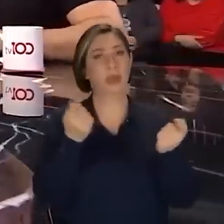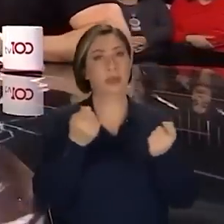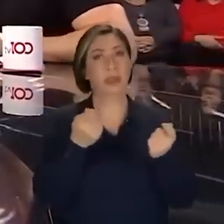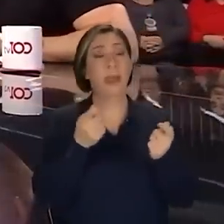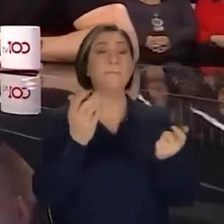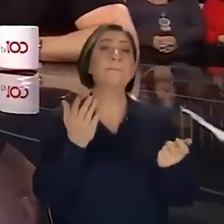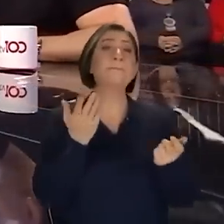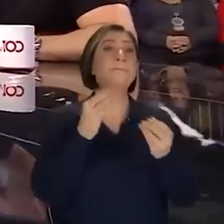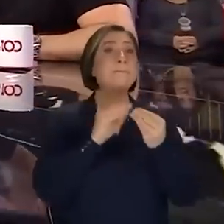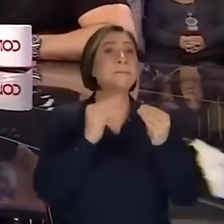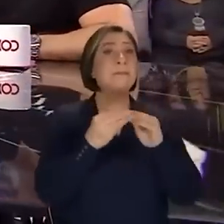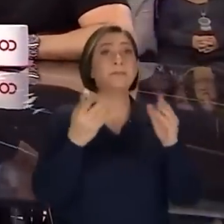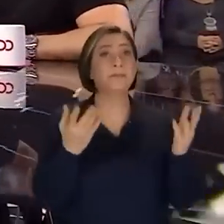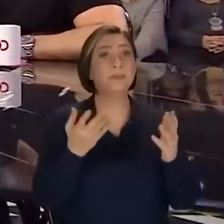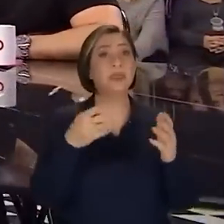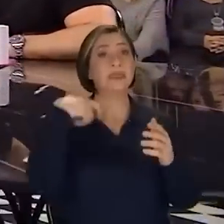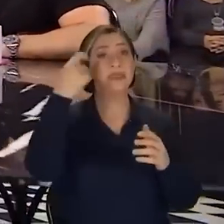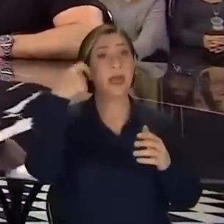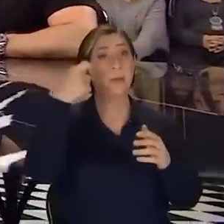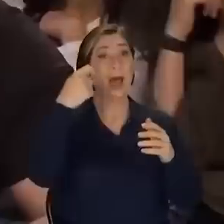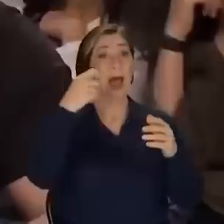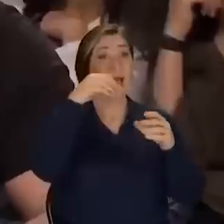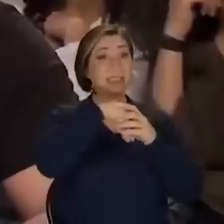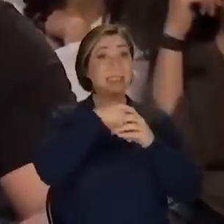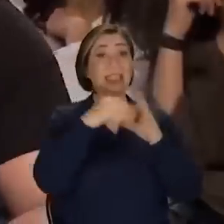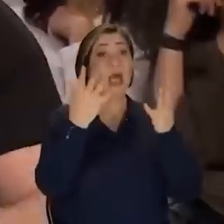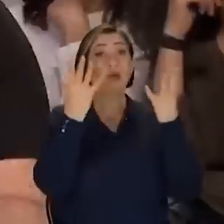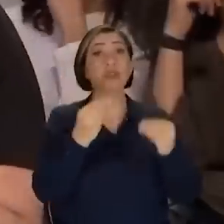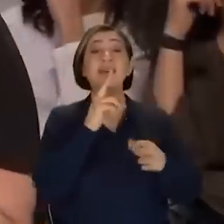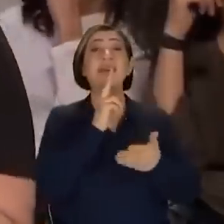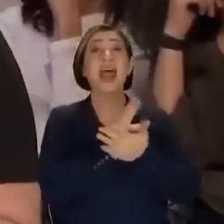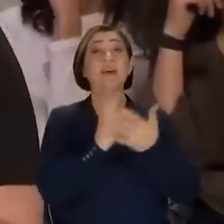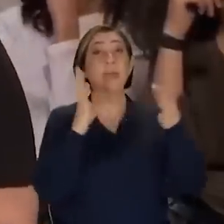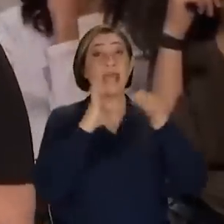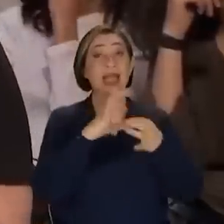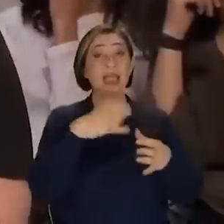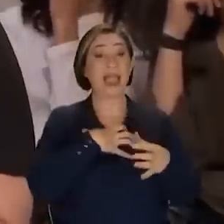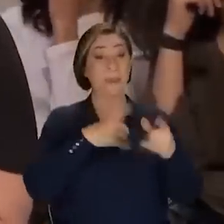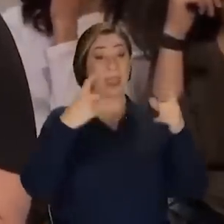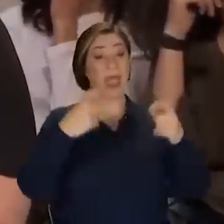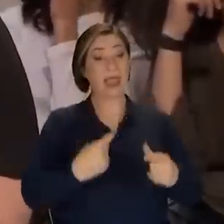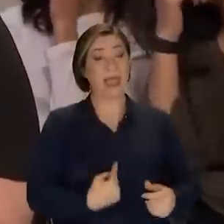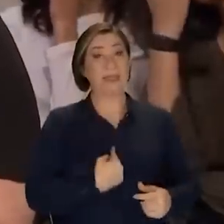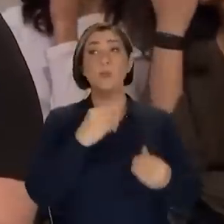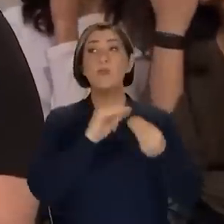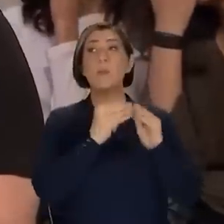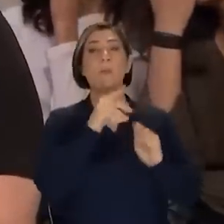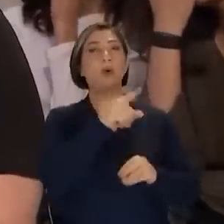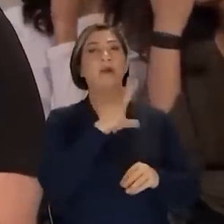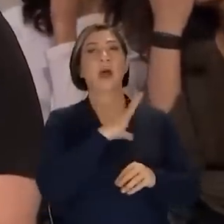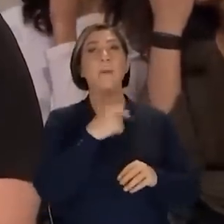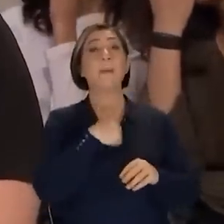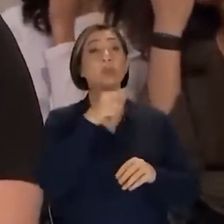mesela sinema perdesinde ne olacağını karar vermekle ilgili kendini bir yerde hissetmek orada problem var